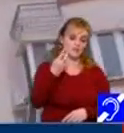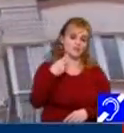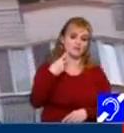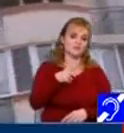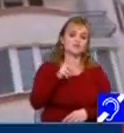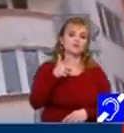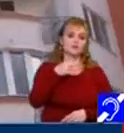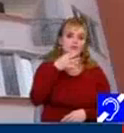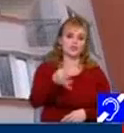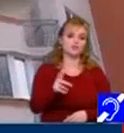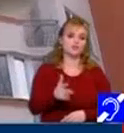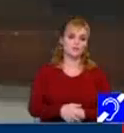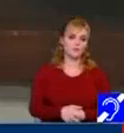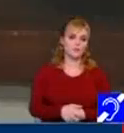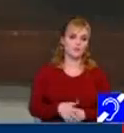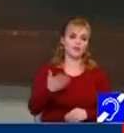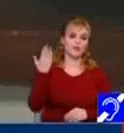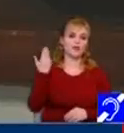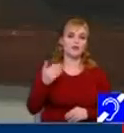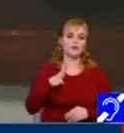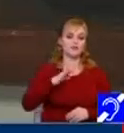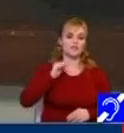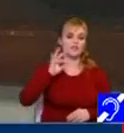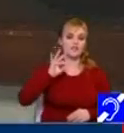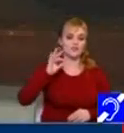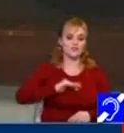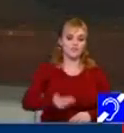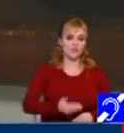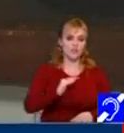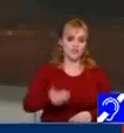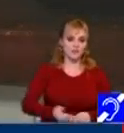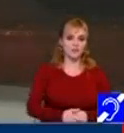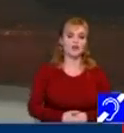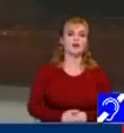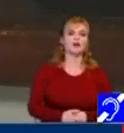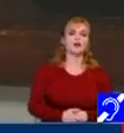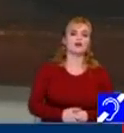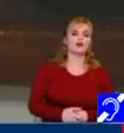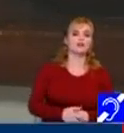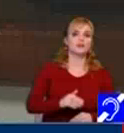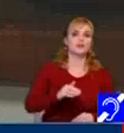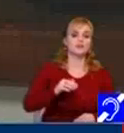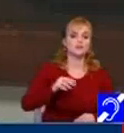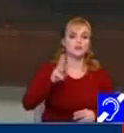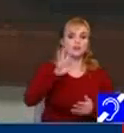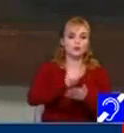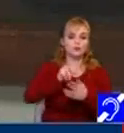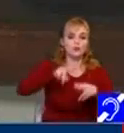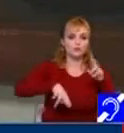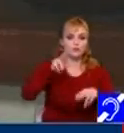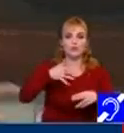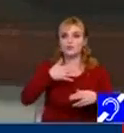și de ce. Faptul când companiile de construcție deja dau în exploatare, nu mai sunt apartamente de vânzare. Asta tot ceva